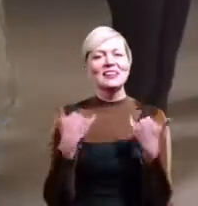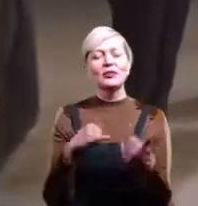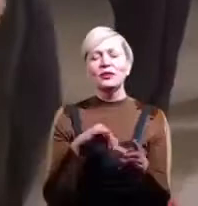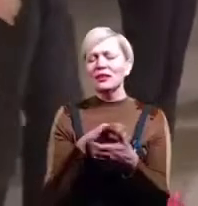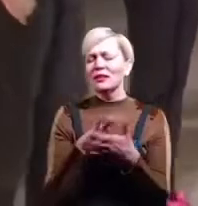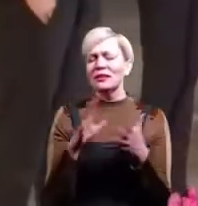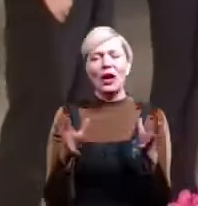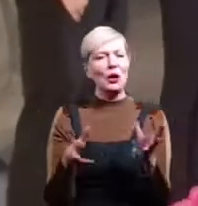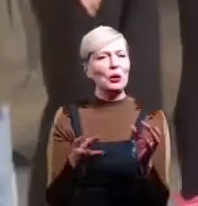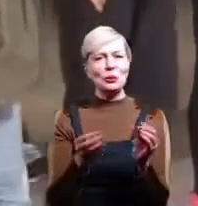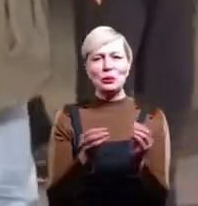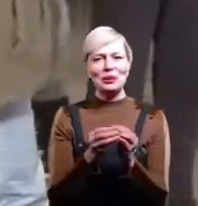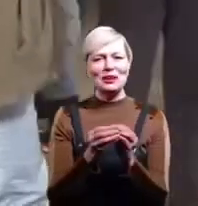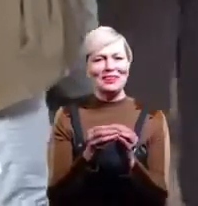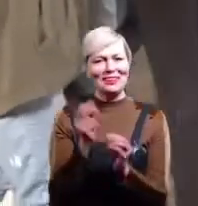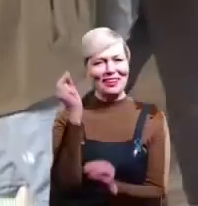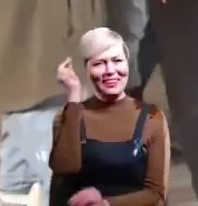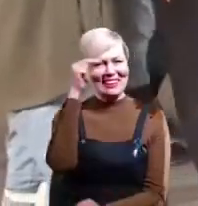заключительное занятие,